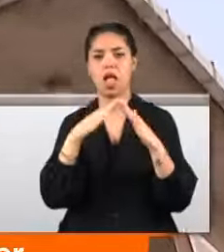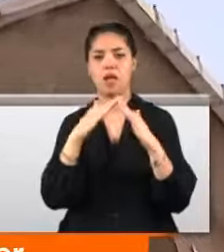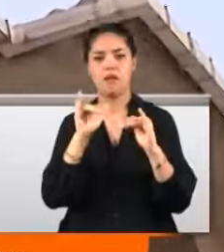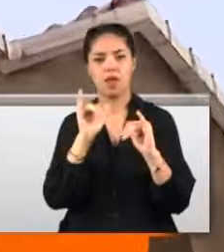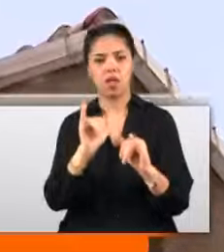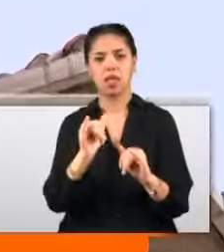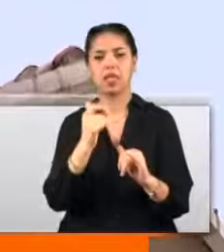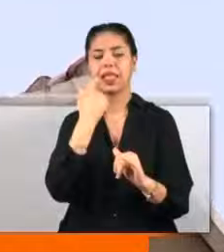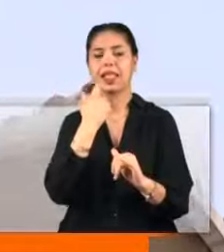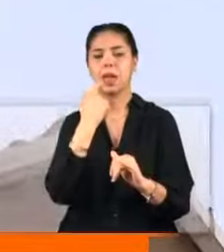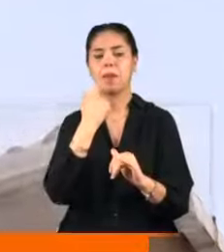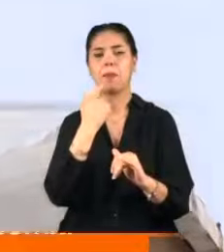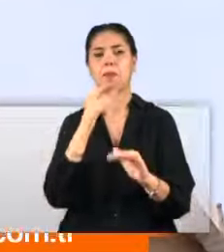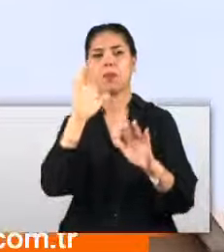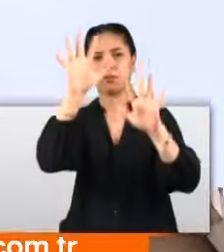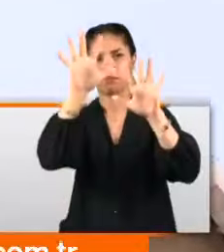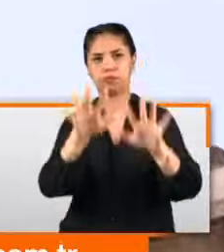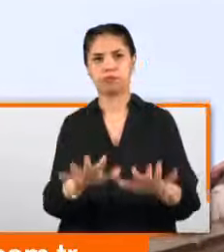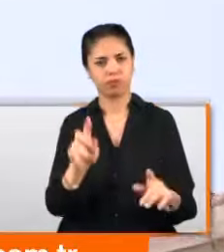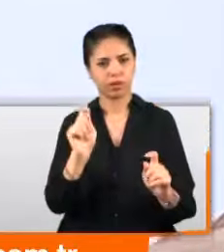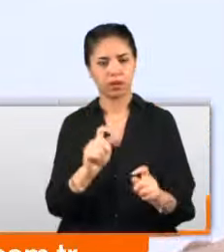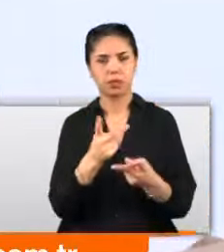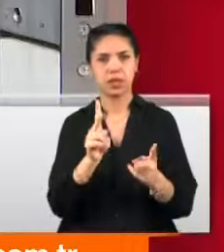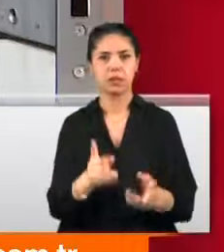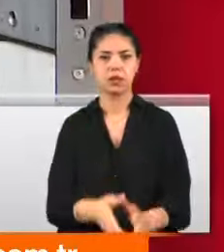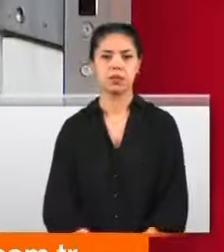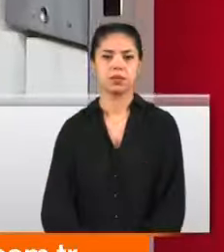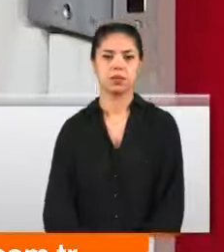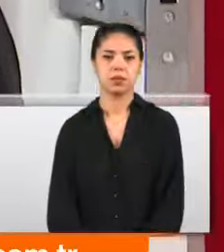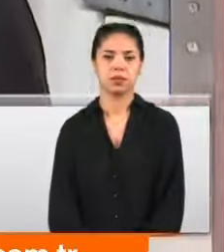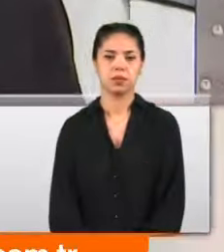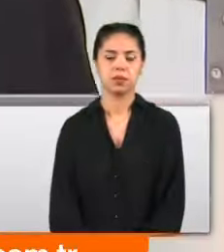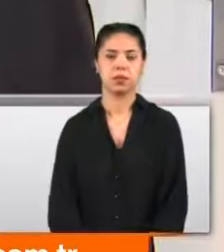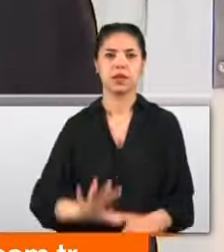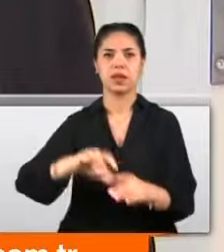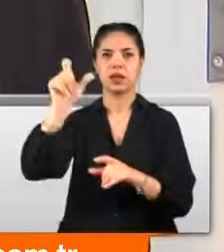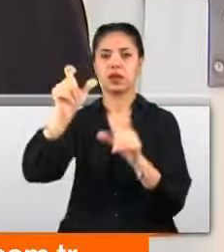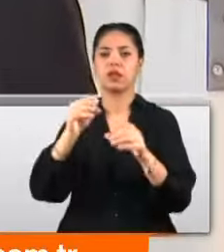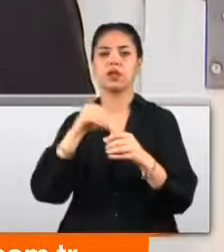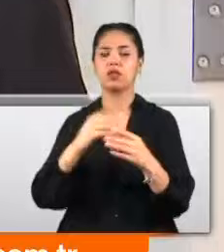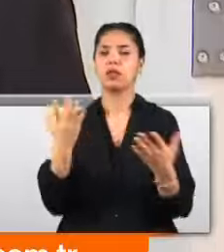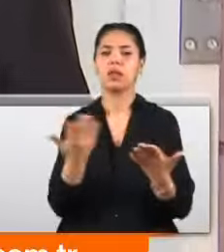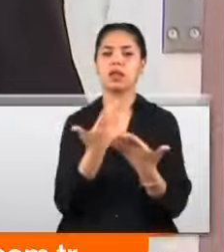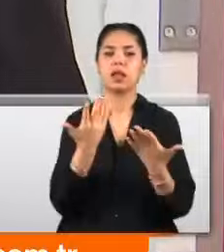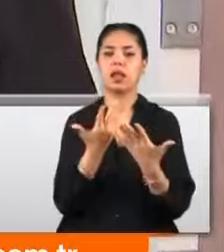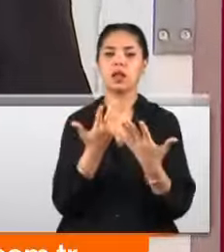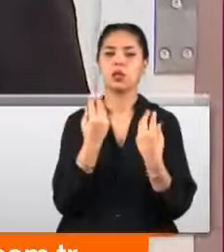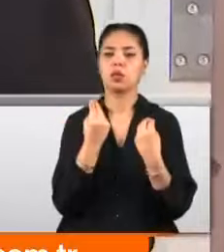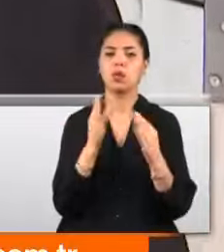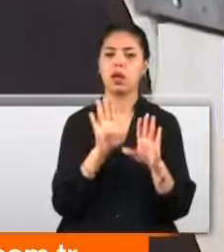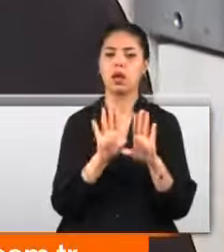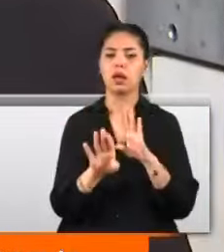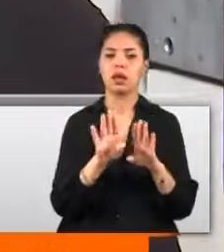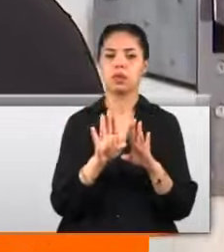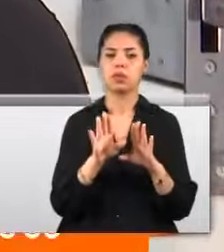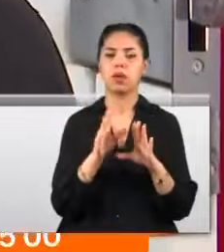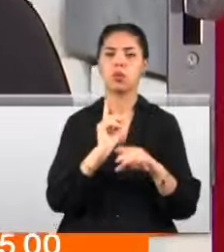gibi camlara parmaklık yaptır Hırsızlar için nasıl bir kapı bulunmaz nimettir